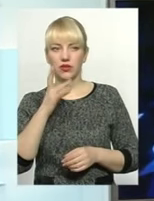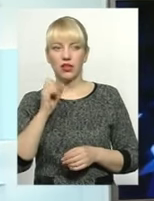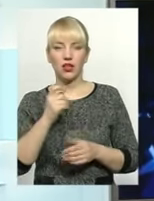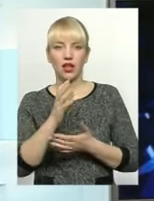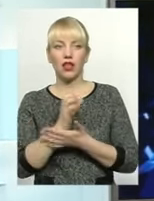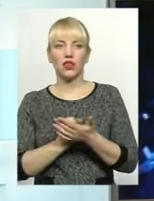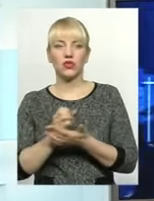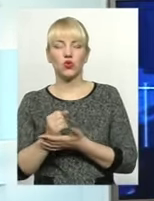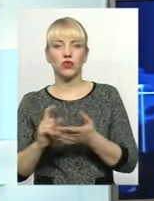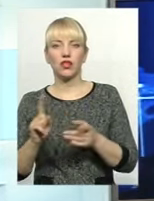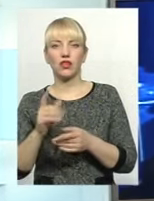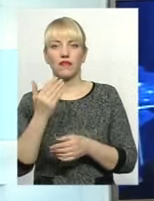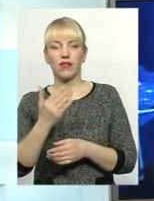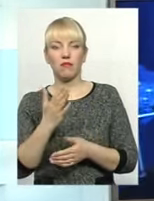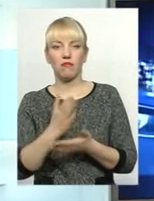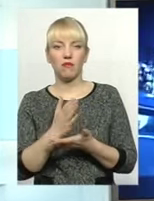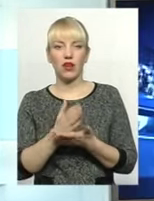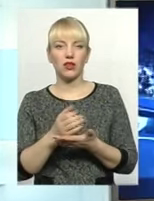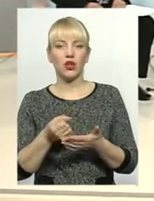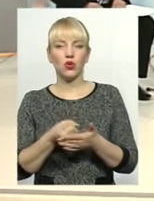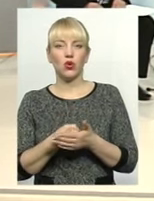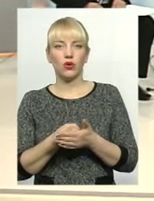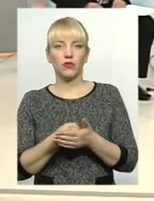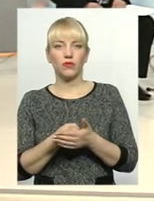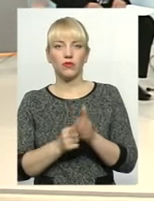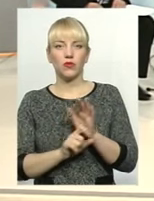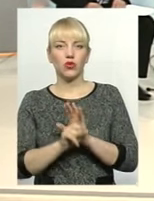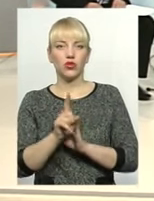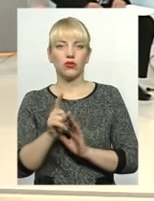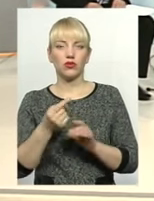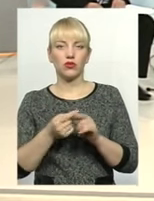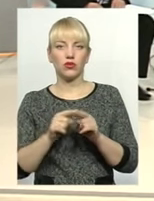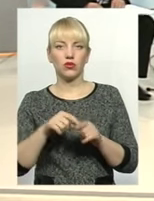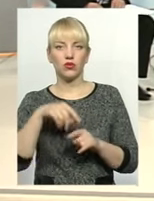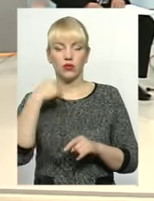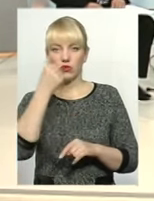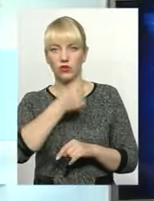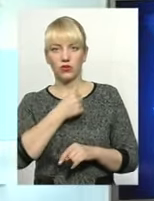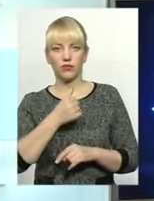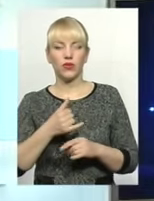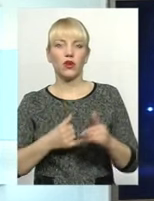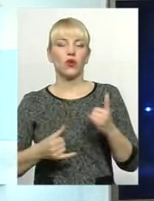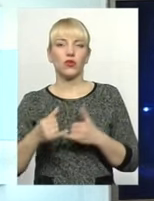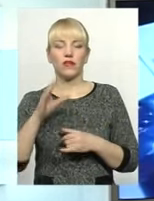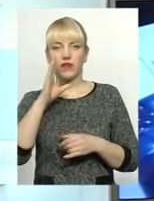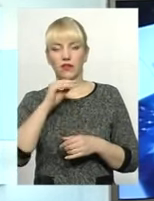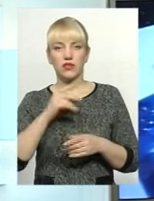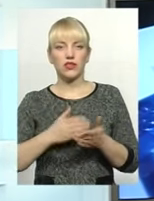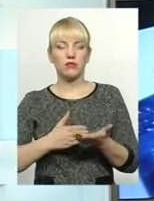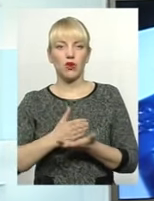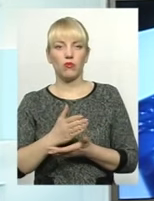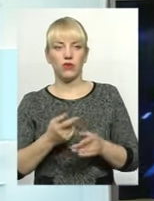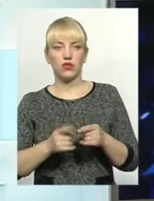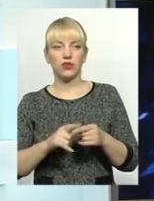ресурси, які ви мали до початку цього року, куди вдавалося спрямувати їх і